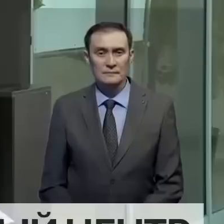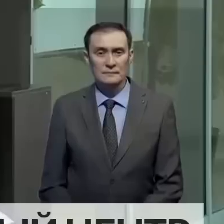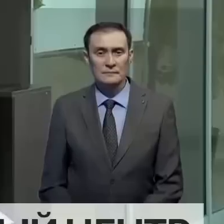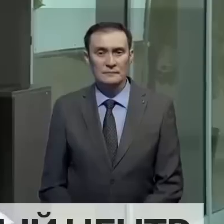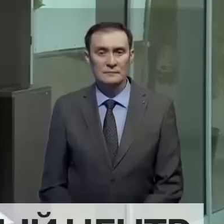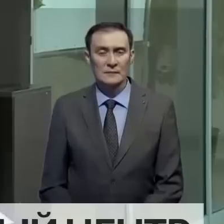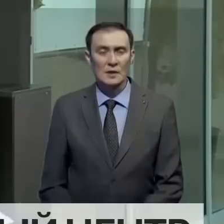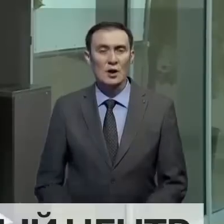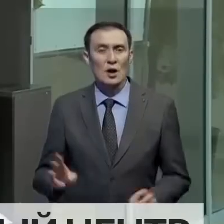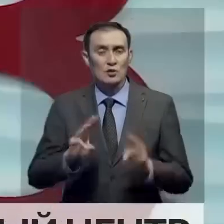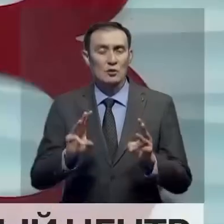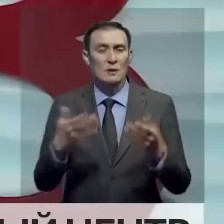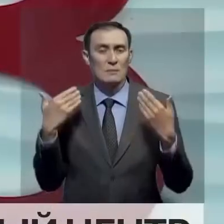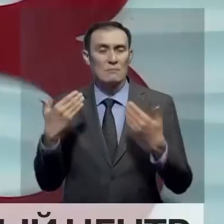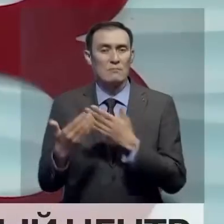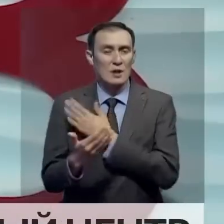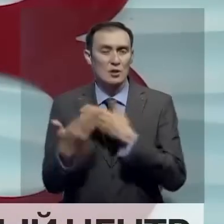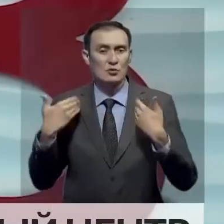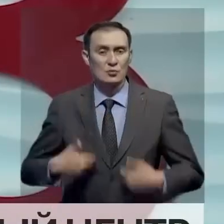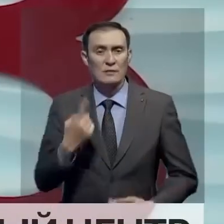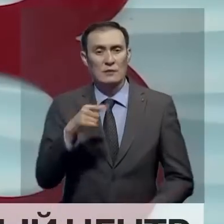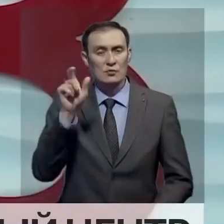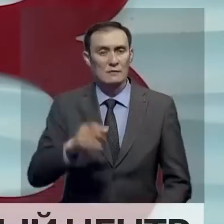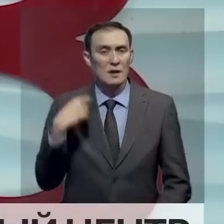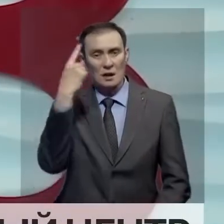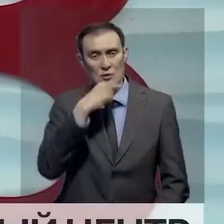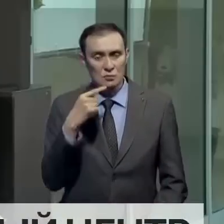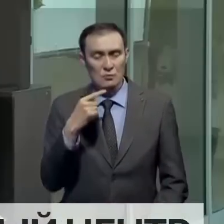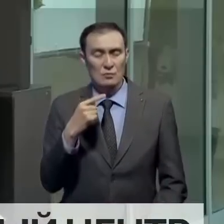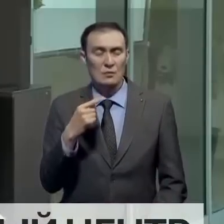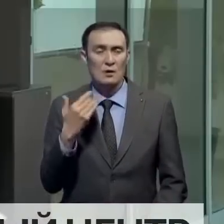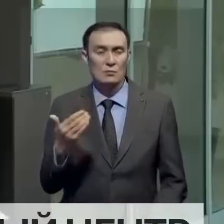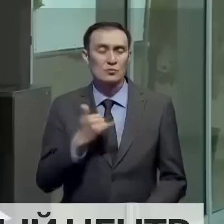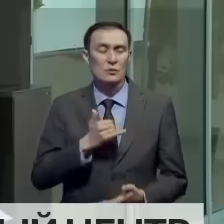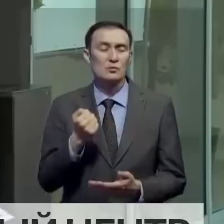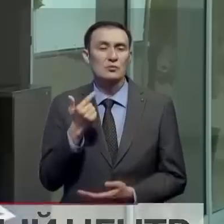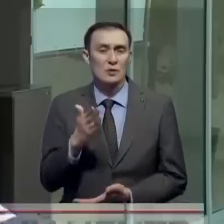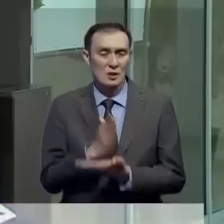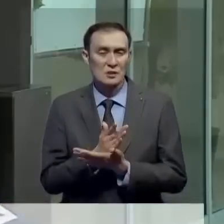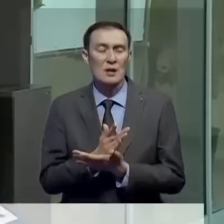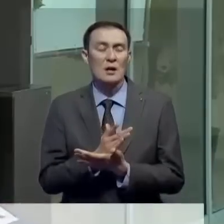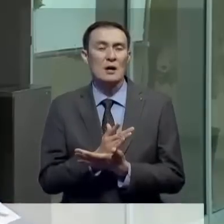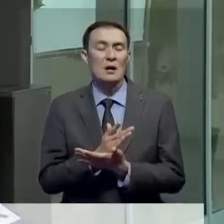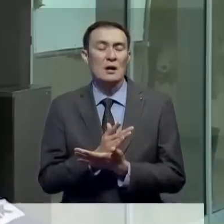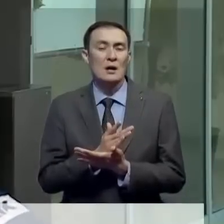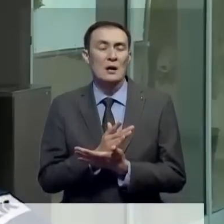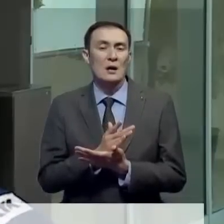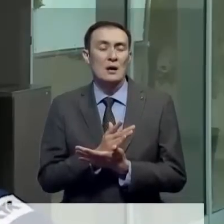Ожоги предплечья, туловище, у одного лицо. Они в сознании. Мустелок у нас есть, у нас койки есть ожоговые